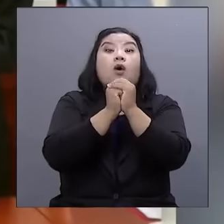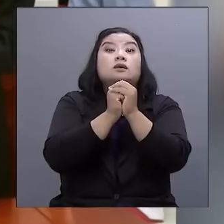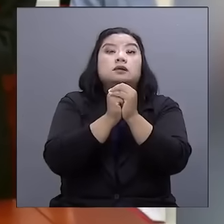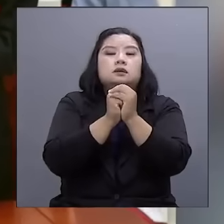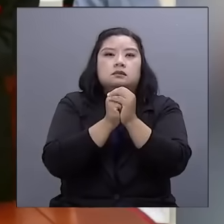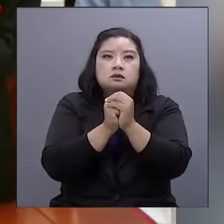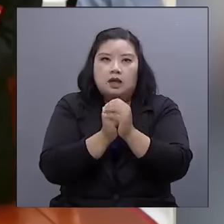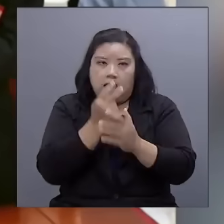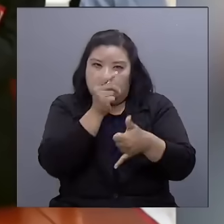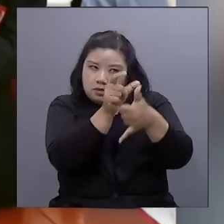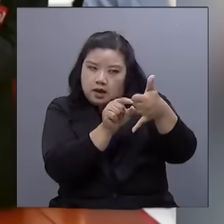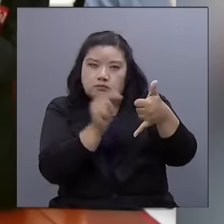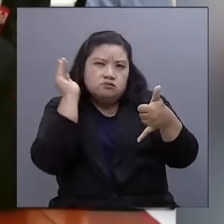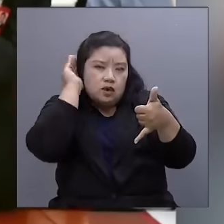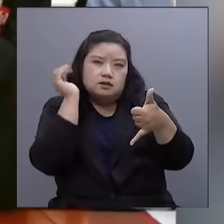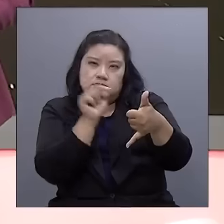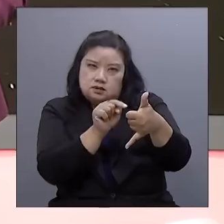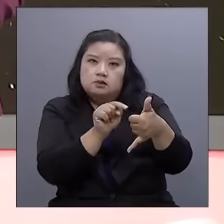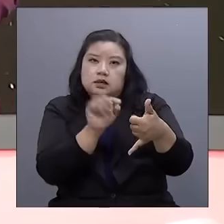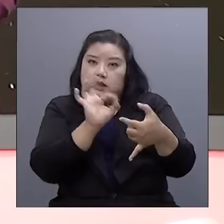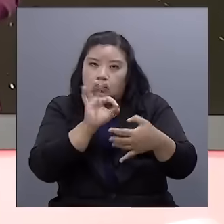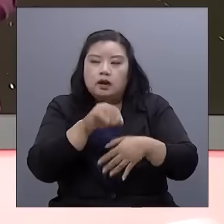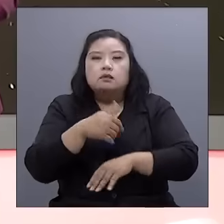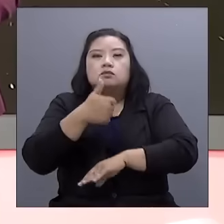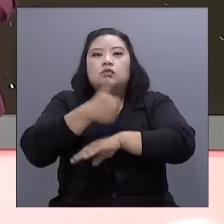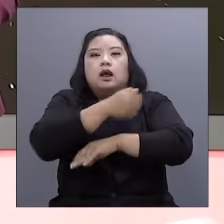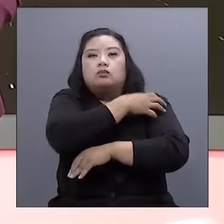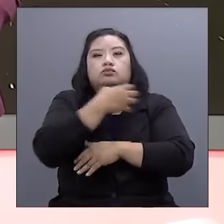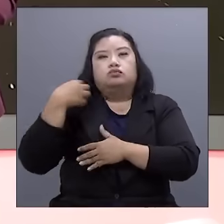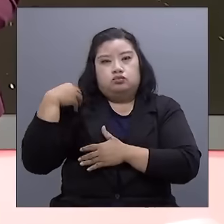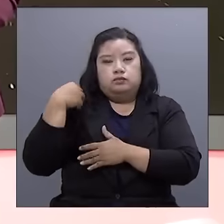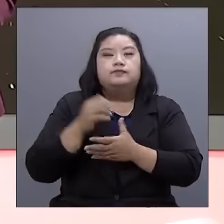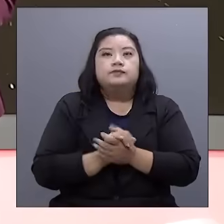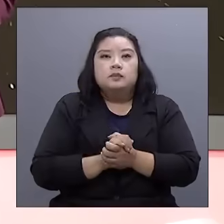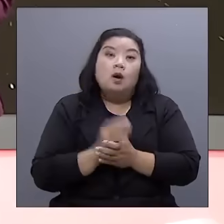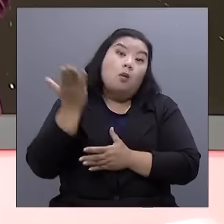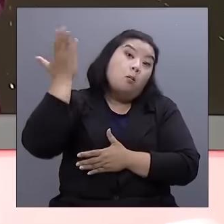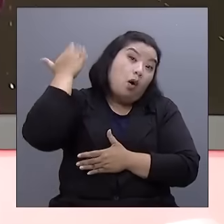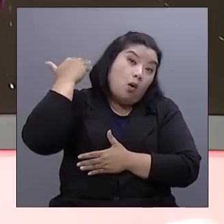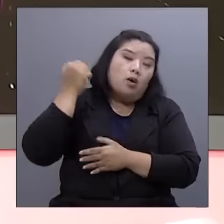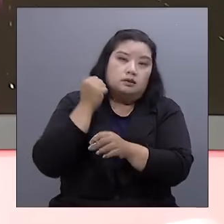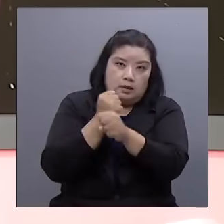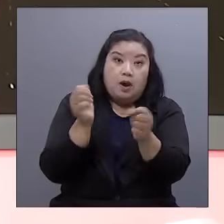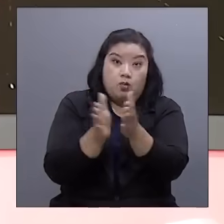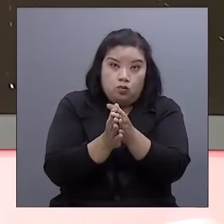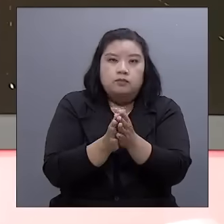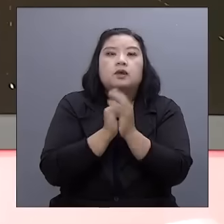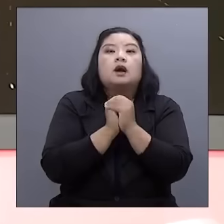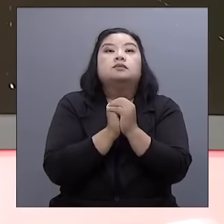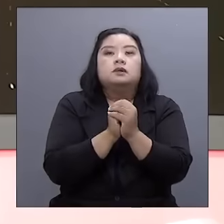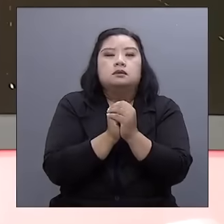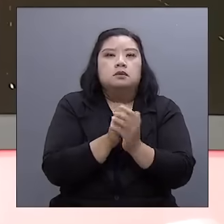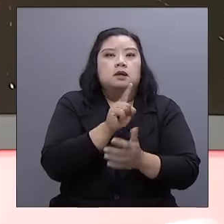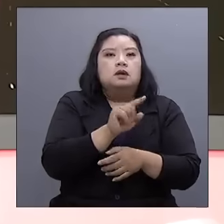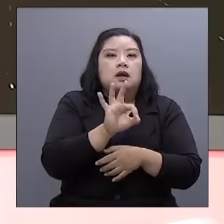ใจฉินกังอยู่ในระดับหนึ่งนั่นเองค่ะชิ้นการเข้าทำงานที่กระทรวงการต่างประเทศจีนตั้งแต่ปี 1988